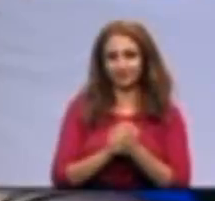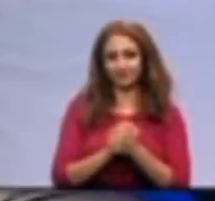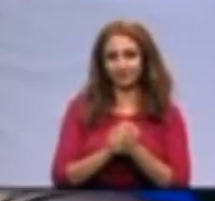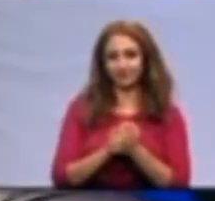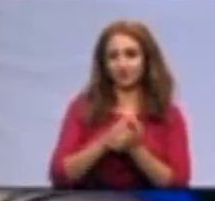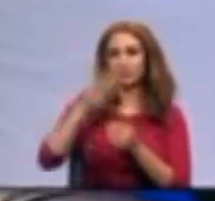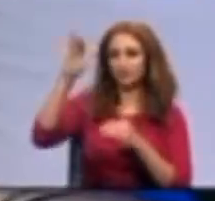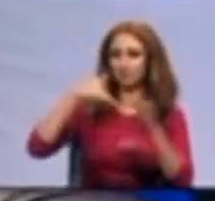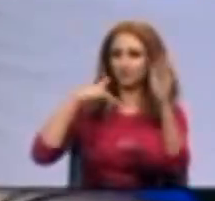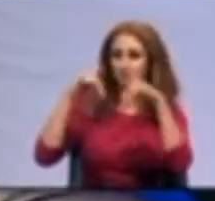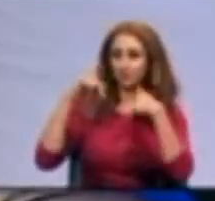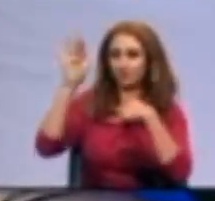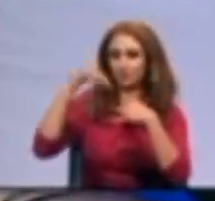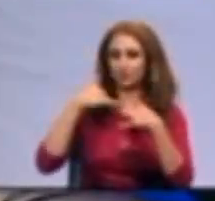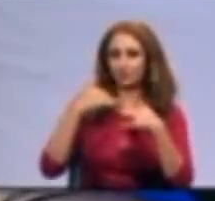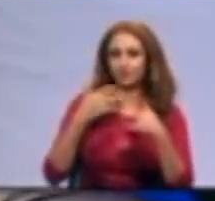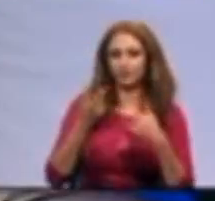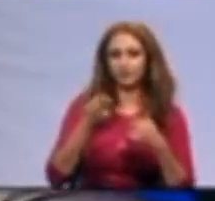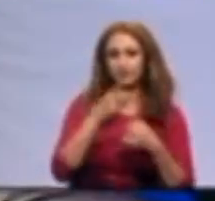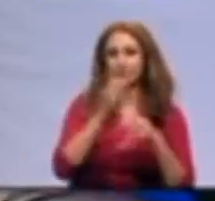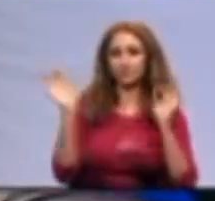عروضات كتير، وطلعت ملكة جمال،